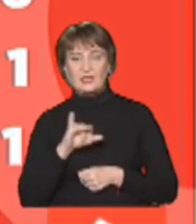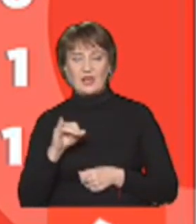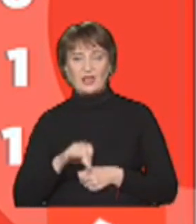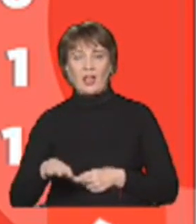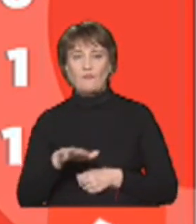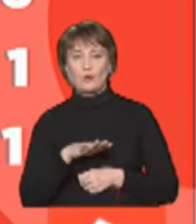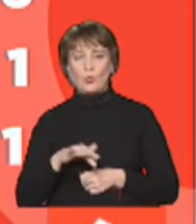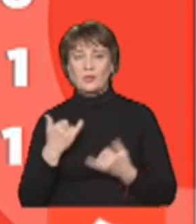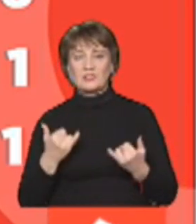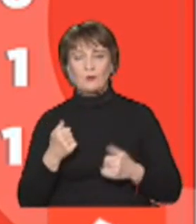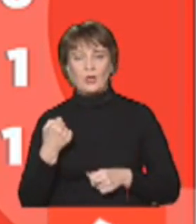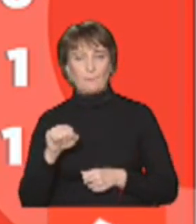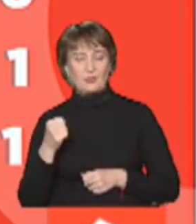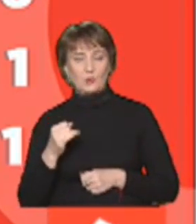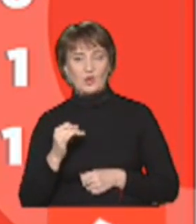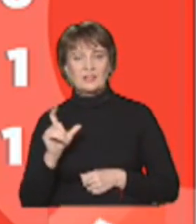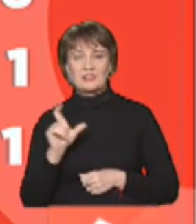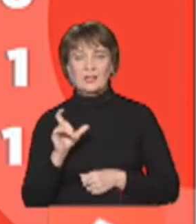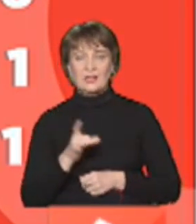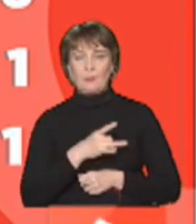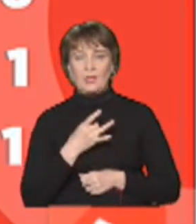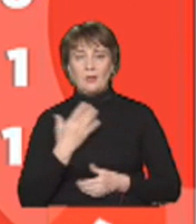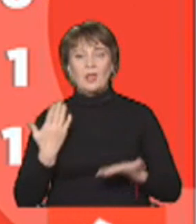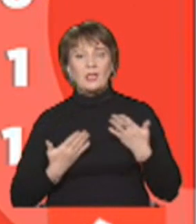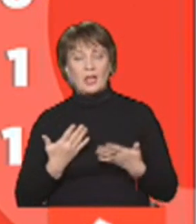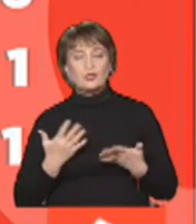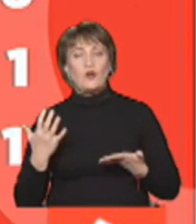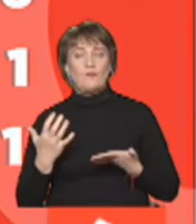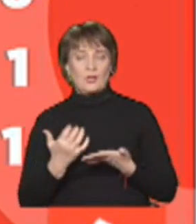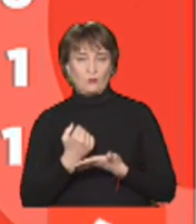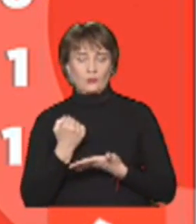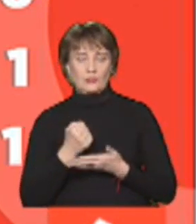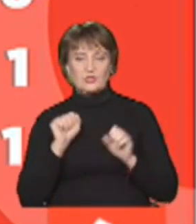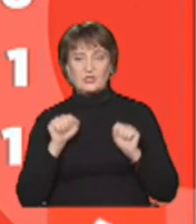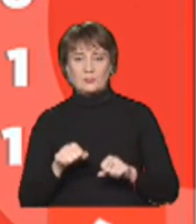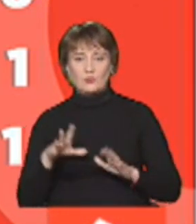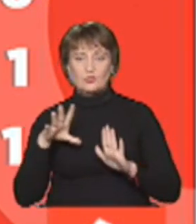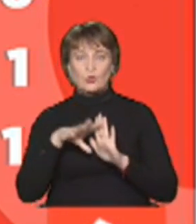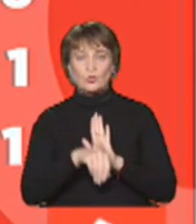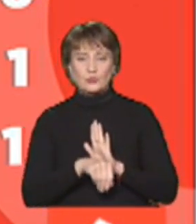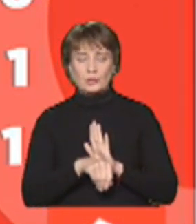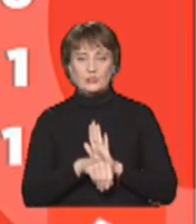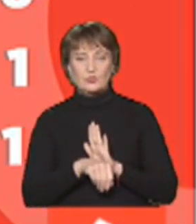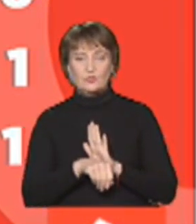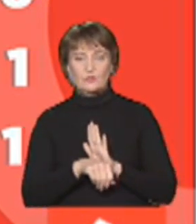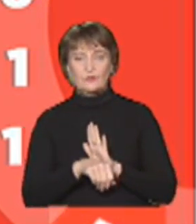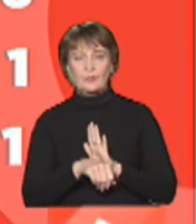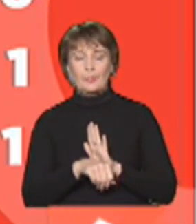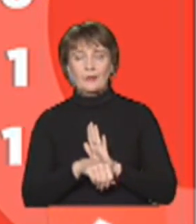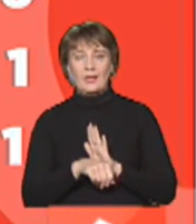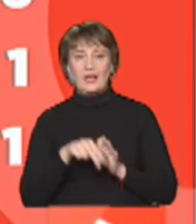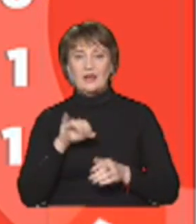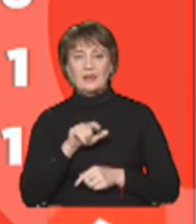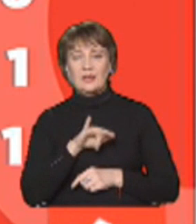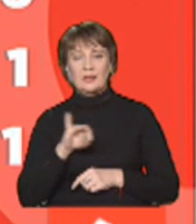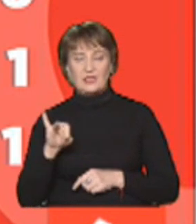Втім, сьогоднішня перемога синьо-білих, якщо вона відбудеться, зможе і киян долучити до кола претендентів на плей-офф Ліги